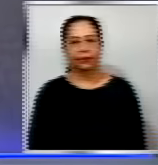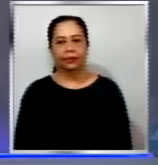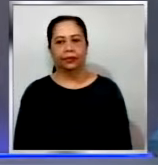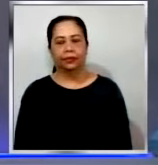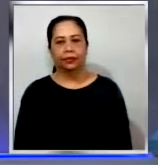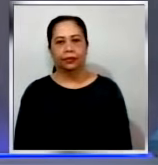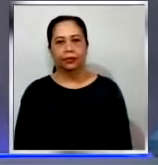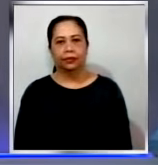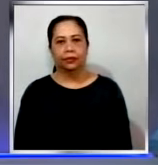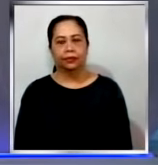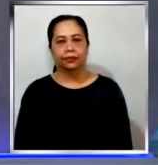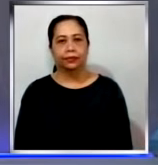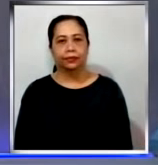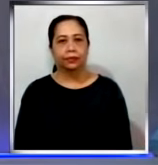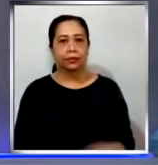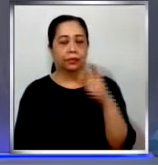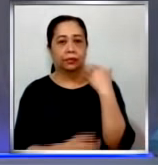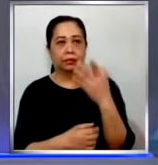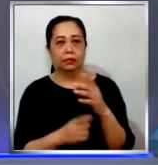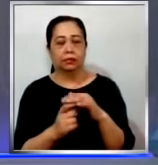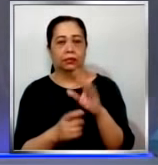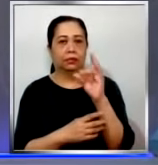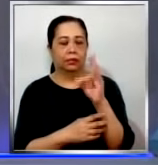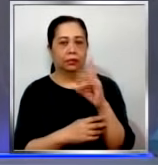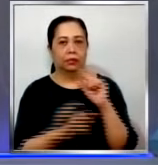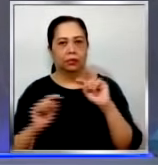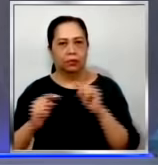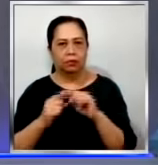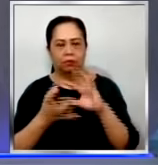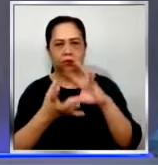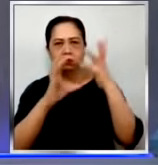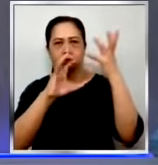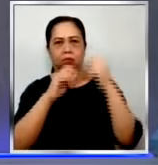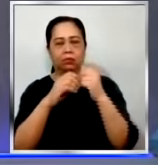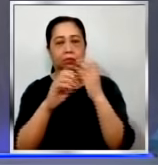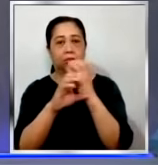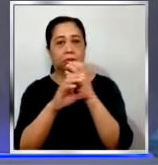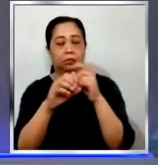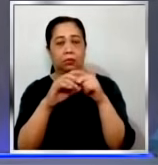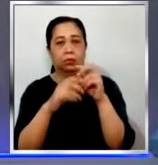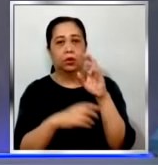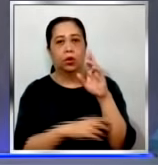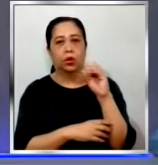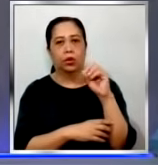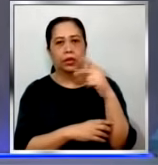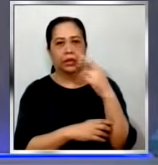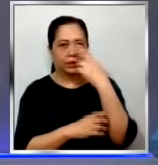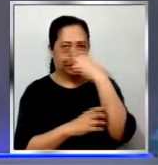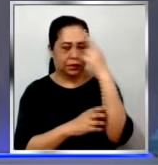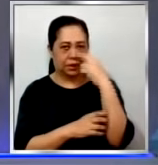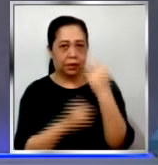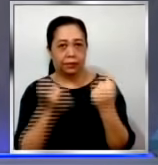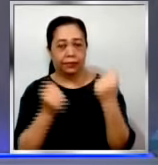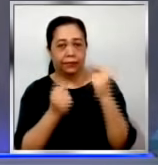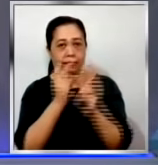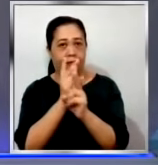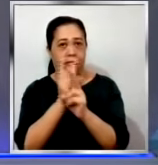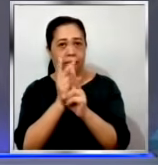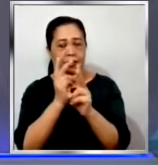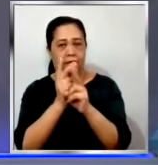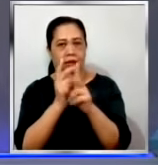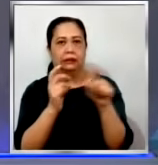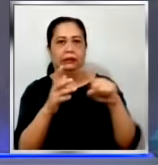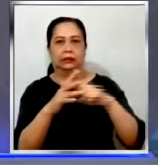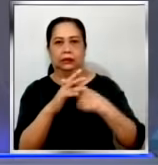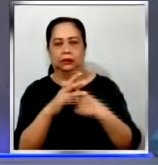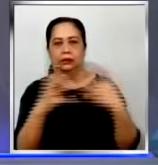Isang patay habang pito ang sugatan sa karambola ng mga sasakyan sa Rodriguez Rizal. Ang driver ng van na ugat ng disgrasya,